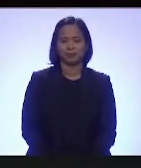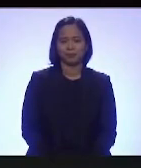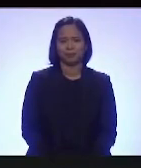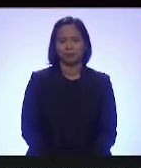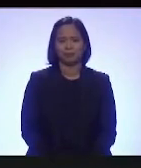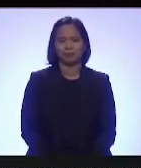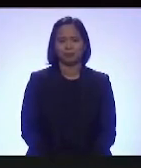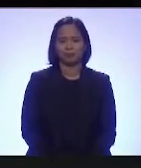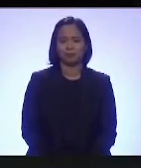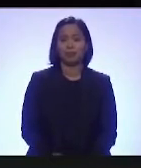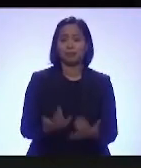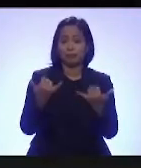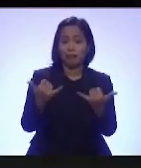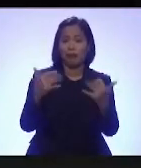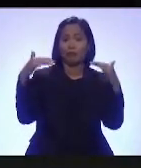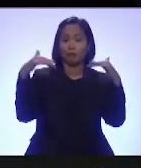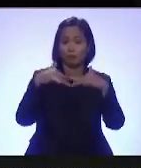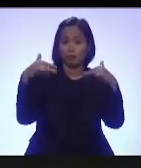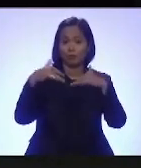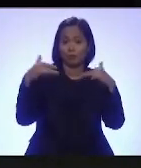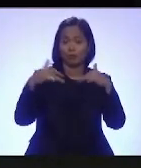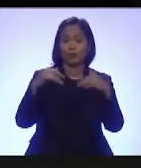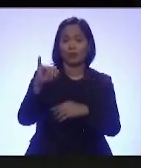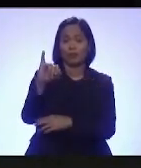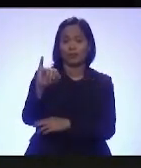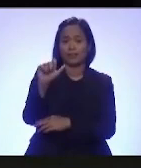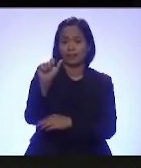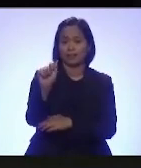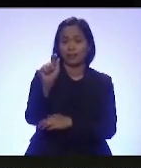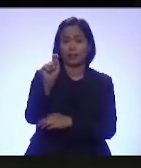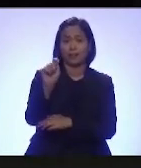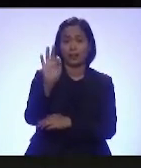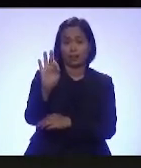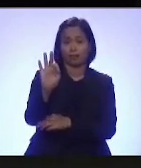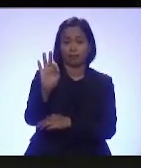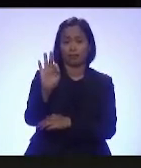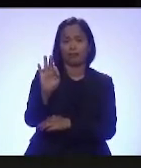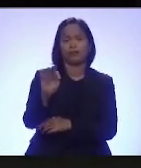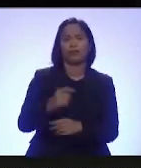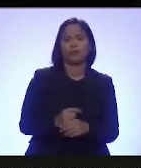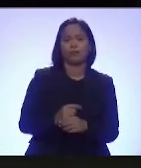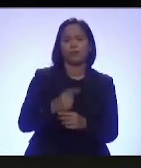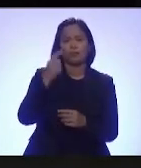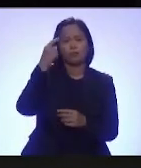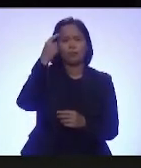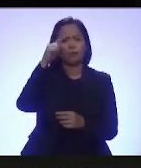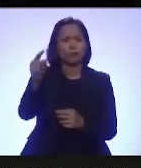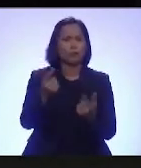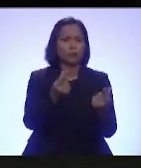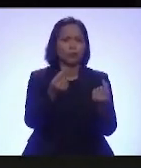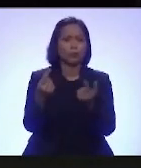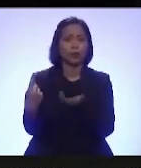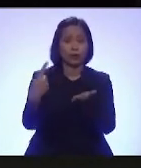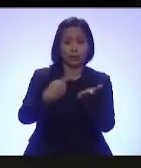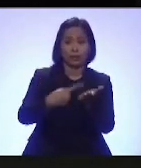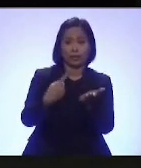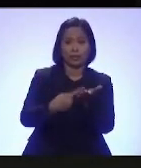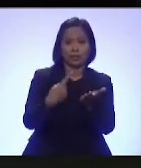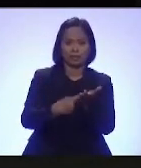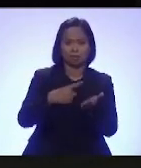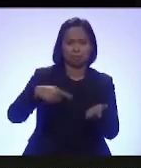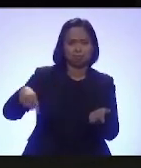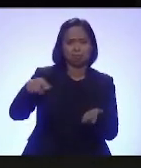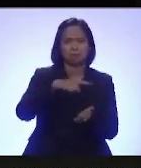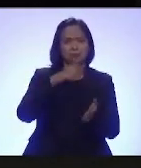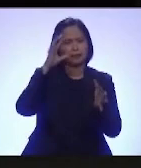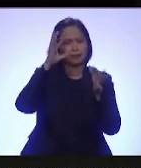Alex, nagpupulong na ngayon ang Interagency Task Force Against COVID-19 o IATF para talakayin at pagpasyahan